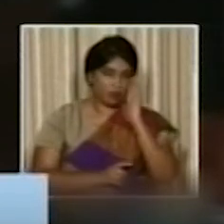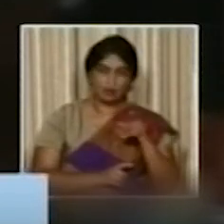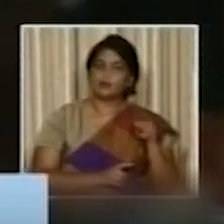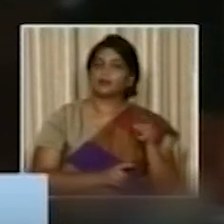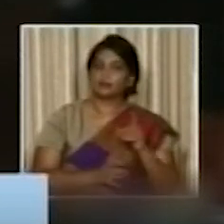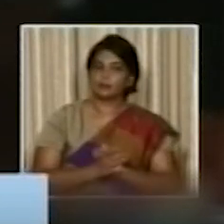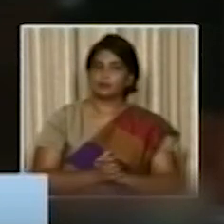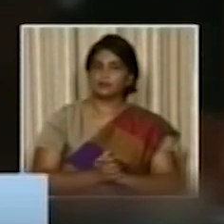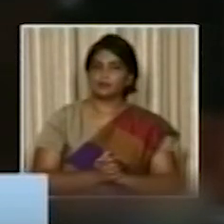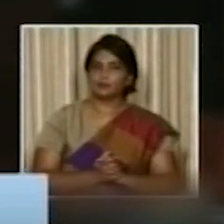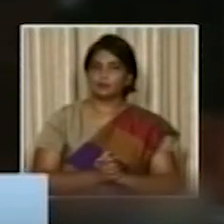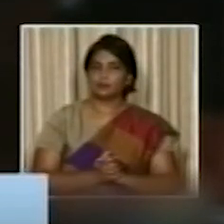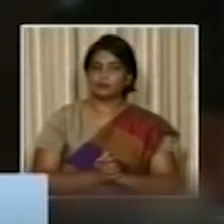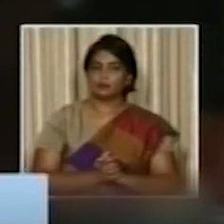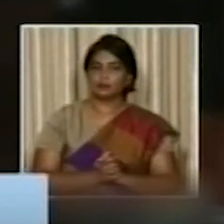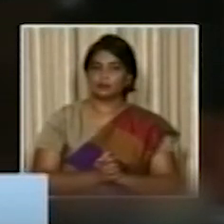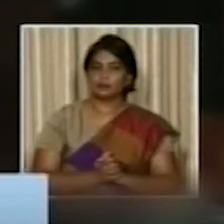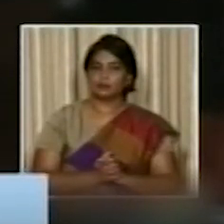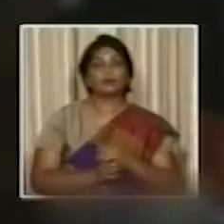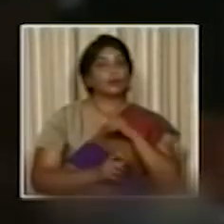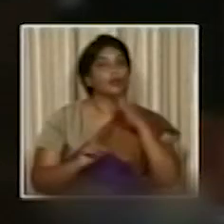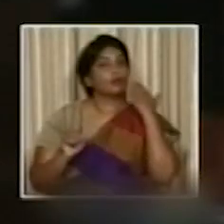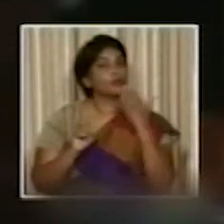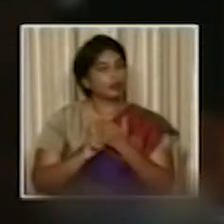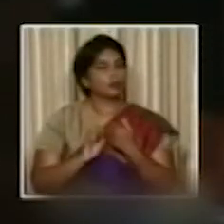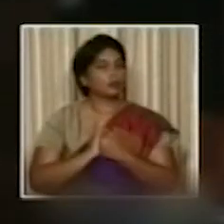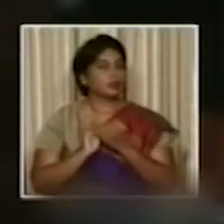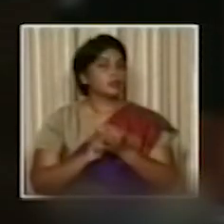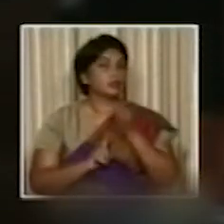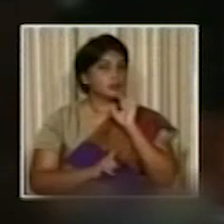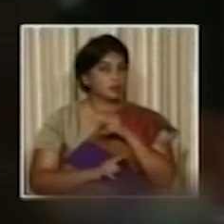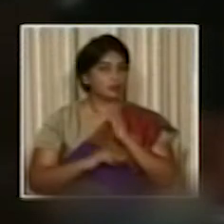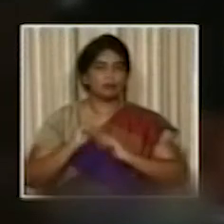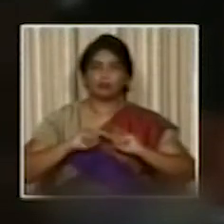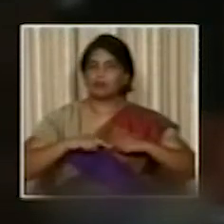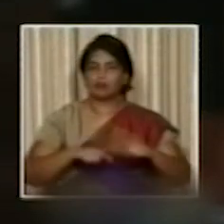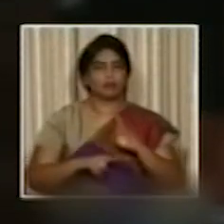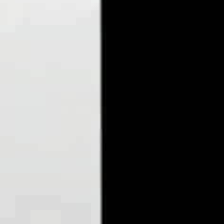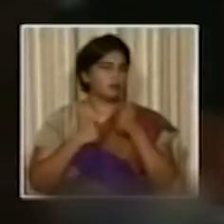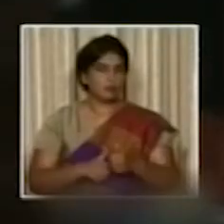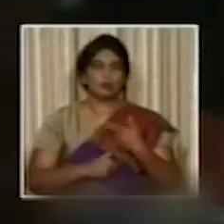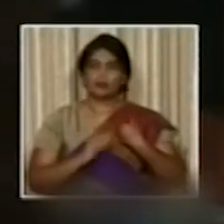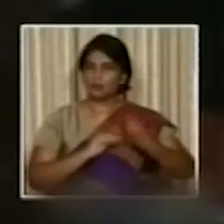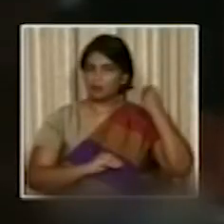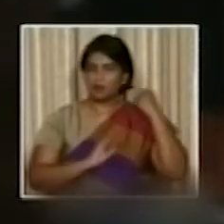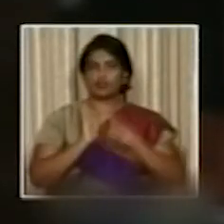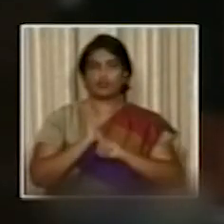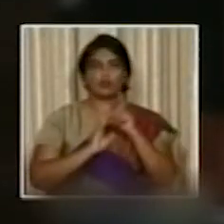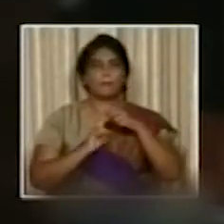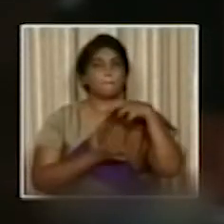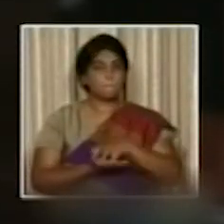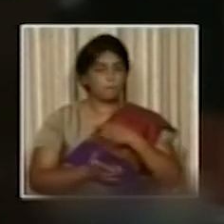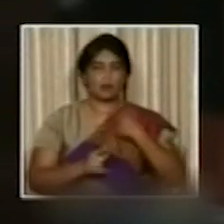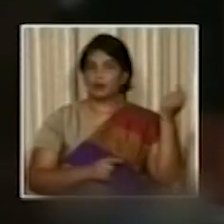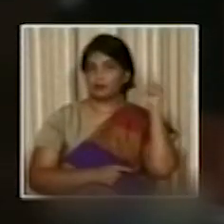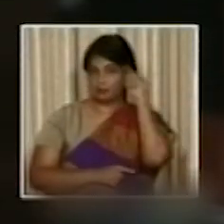அவர்களது முயற்சிகளும் பாராட்டத்தக்கதாகவே இருக்கின்றன. அண்மையிலேயே வடக்கு மாகாணத்திற்கு வருகை தந்திருந்த அவர் எமது மக்களின்